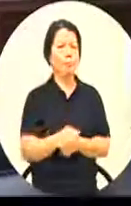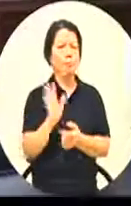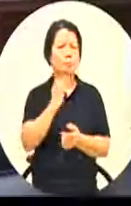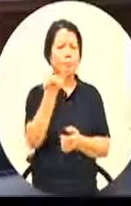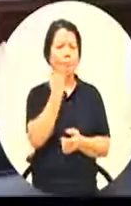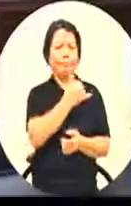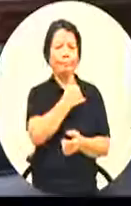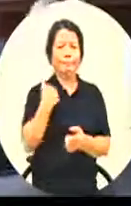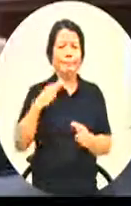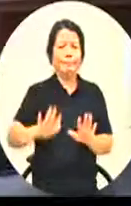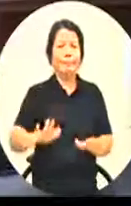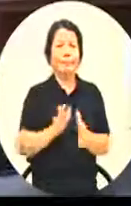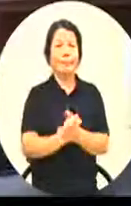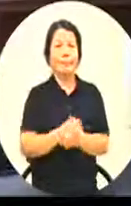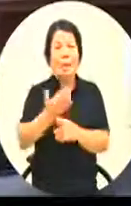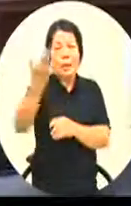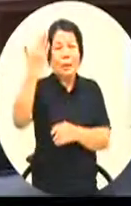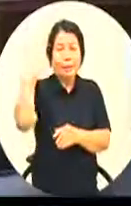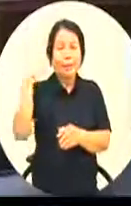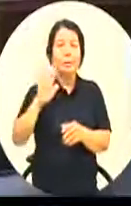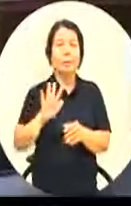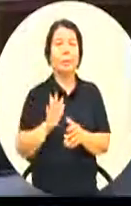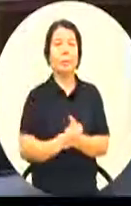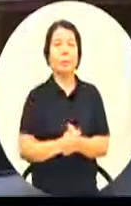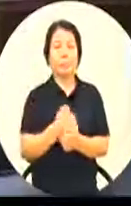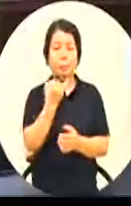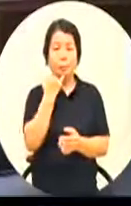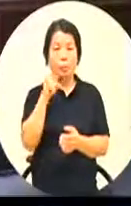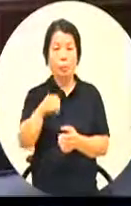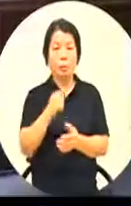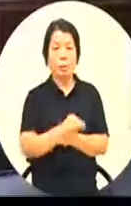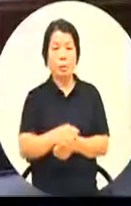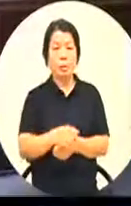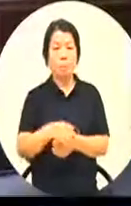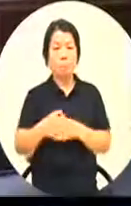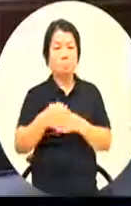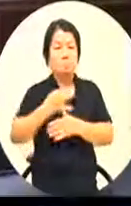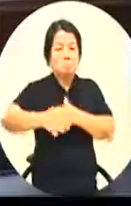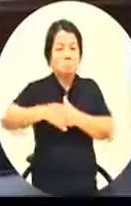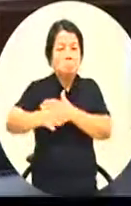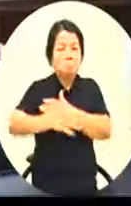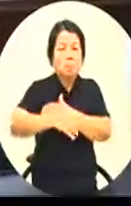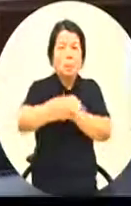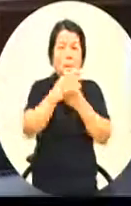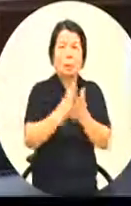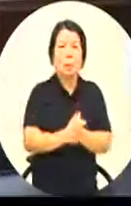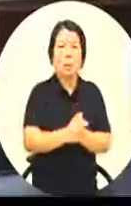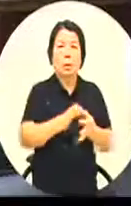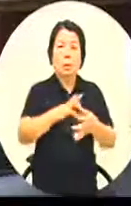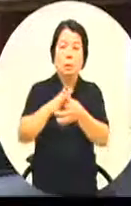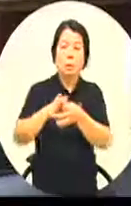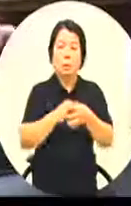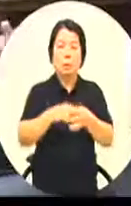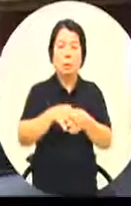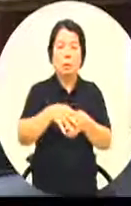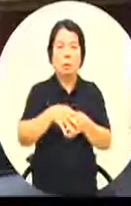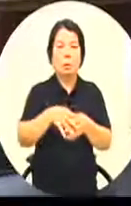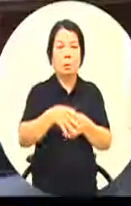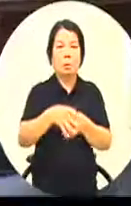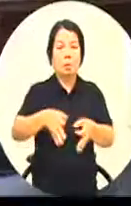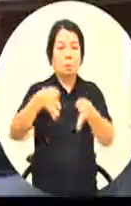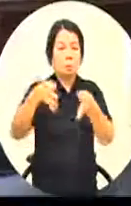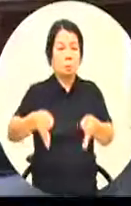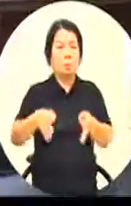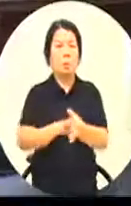时代了，已经不是以前的十几年前那个可以做手脚的时代了，这个是联合考试，其实是很公平的，我心里觉得是很公平